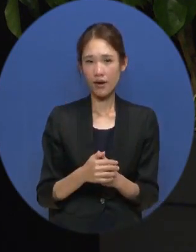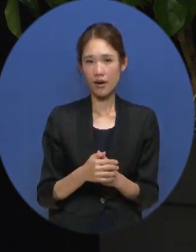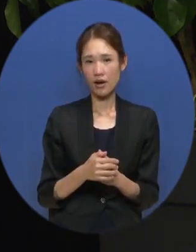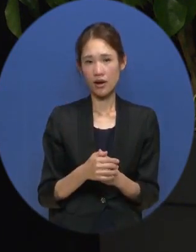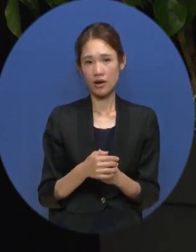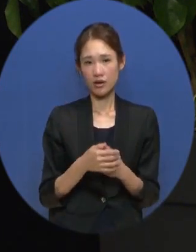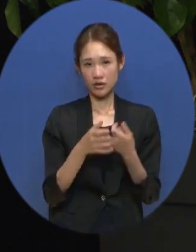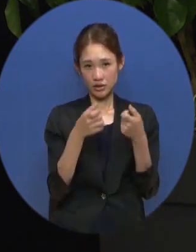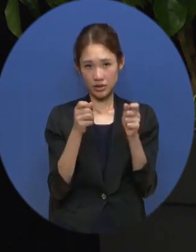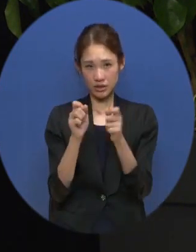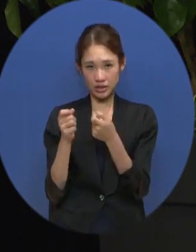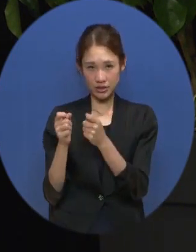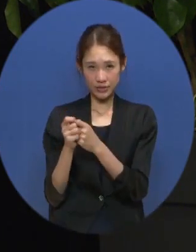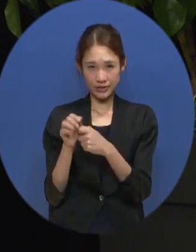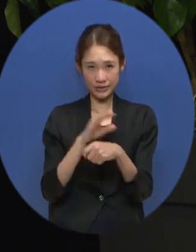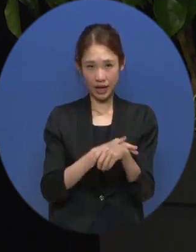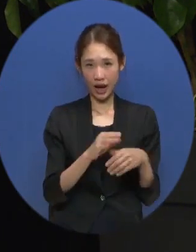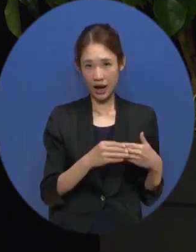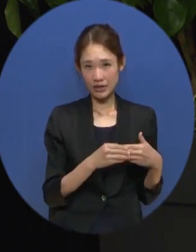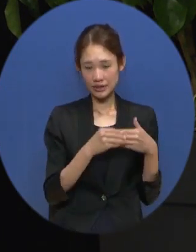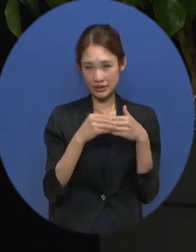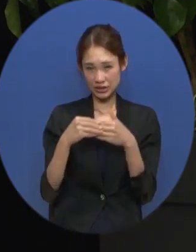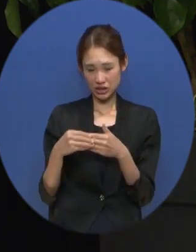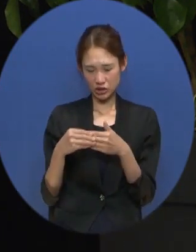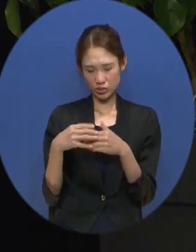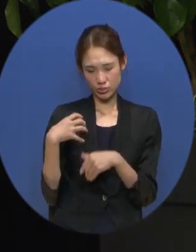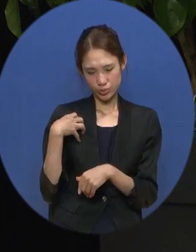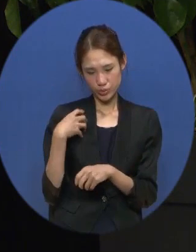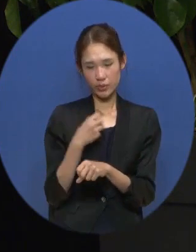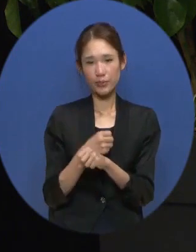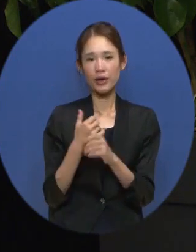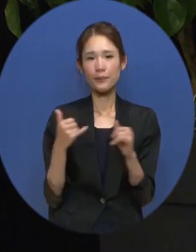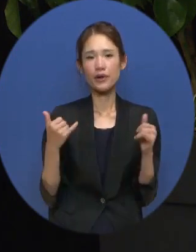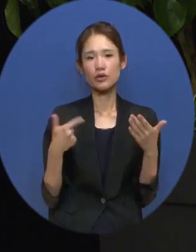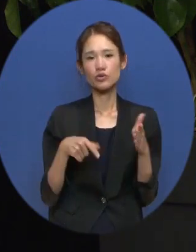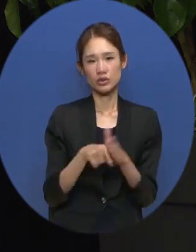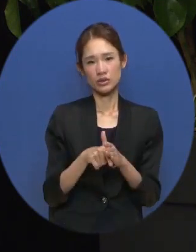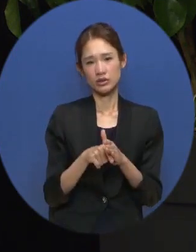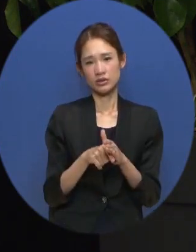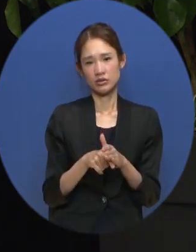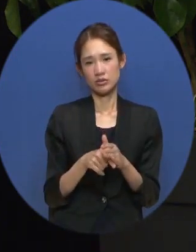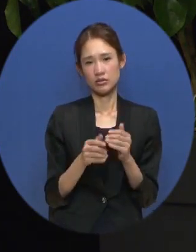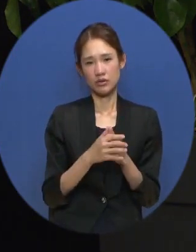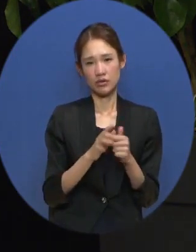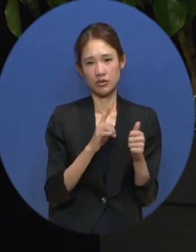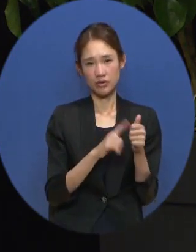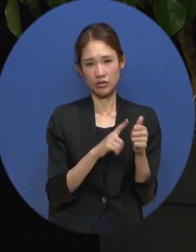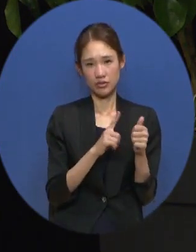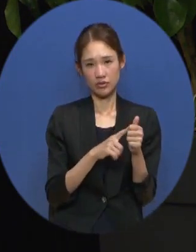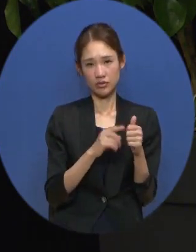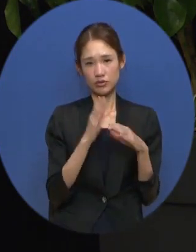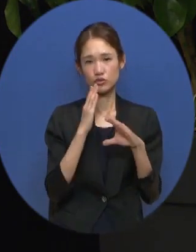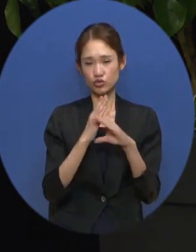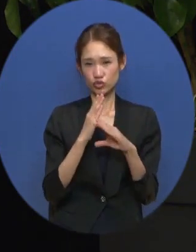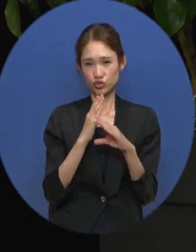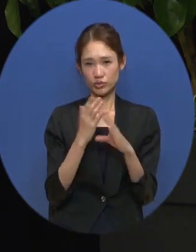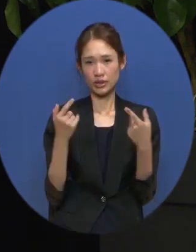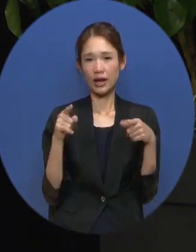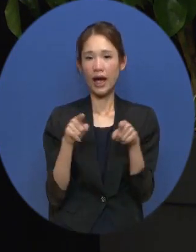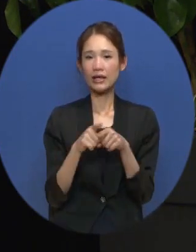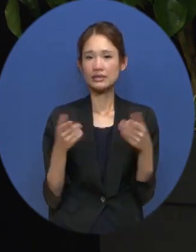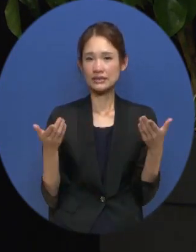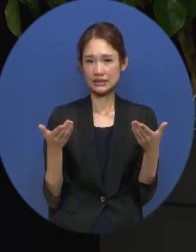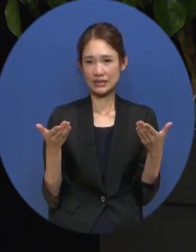리더 팀원들을 잘 이끌어갈 수 있는 분들을 이제 리더로 세워가지고 그분들 중심으로 이제